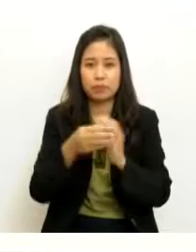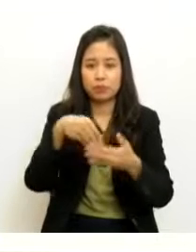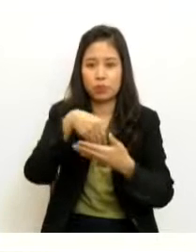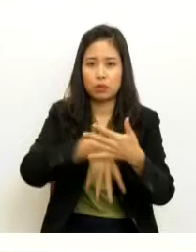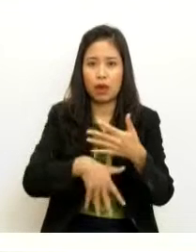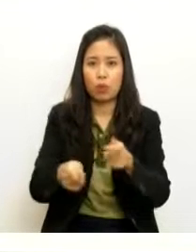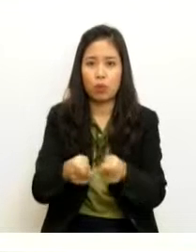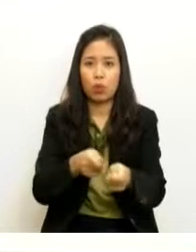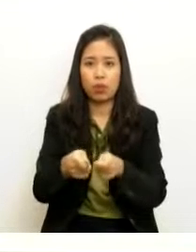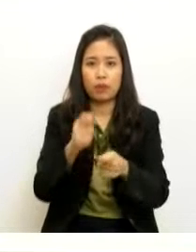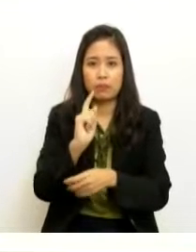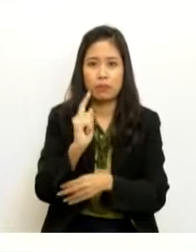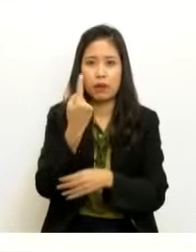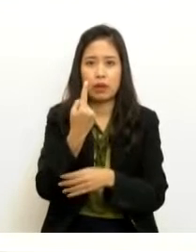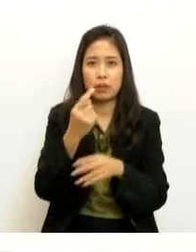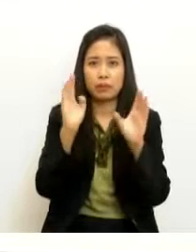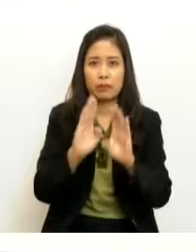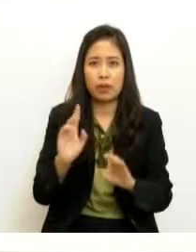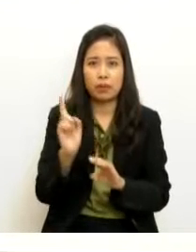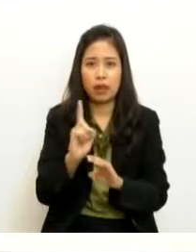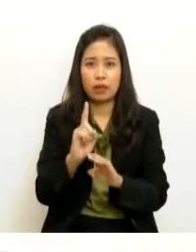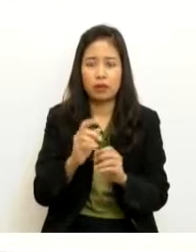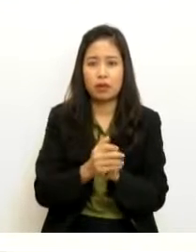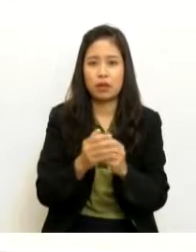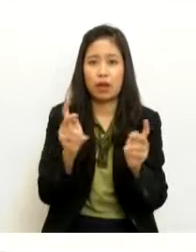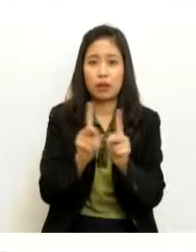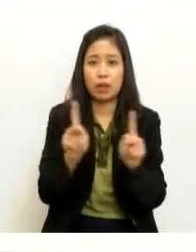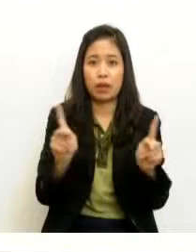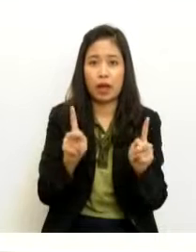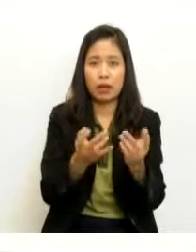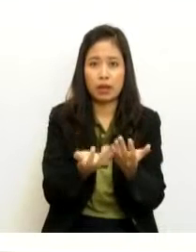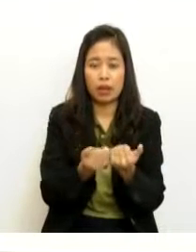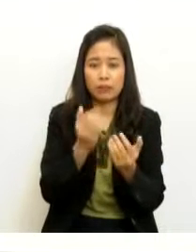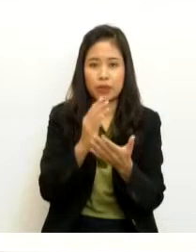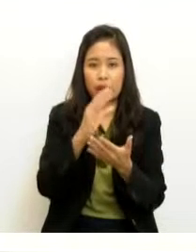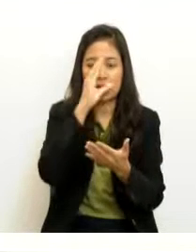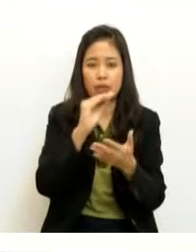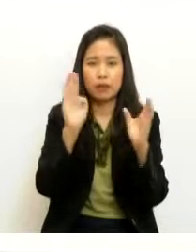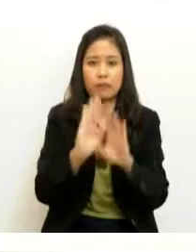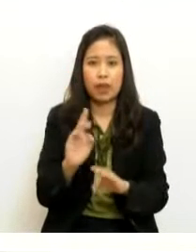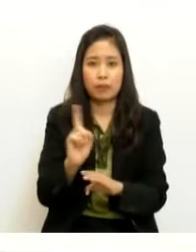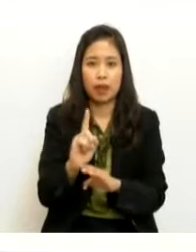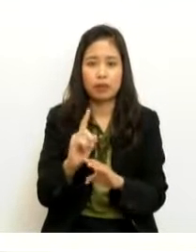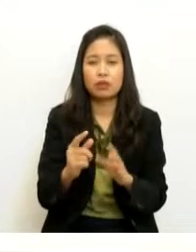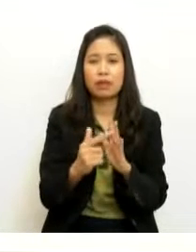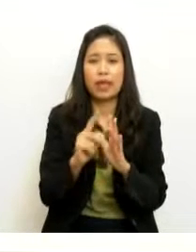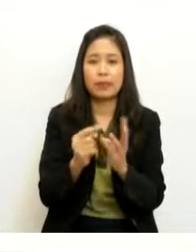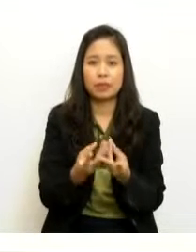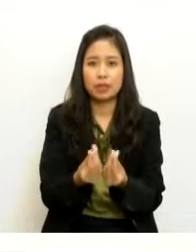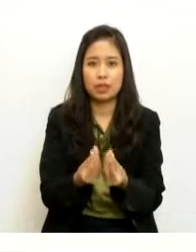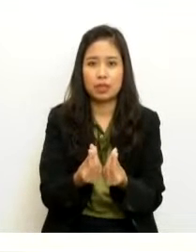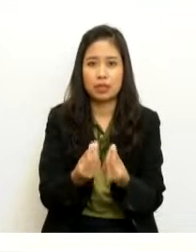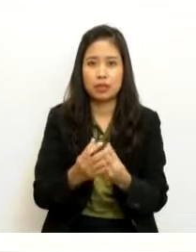ารโดยย่อยลงไปเป็นคณะกรรมการรับนักเรียนระดับเขตพื้นที่ซึ่งคณะกรรมการเขตพื้น